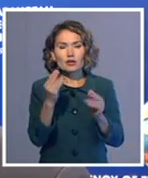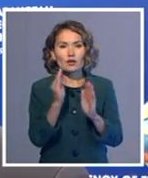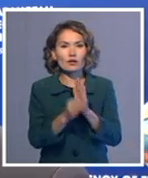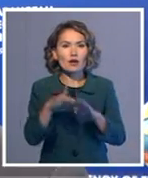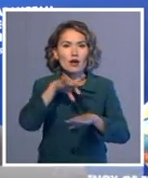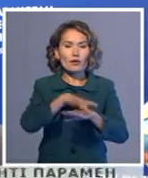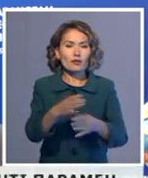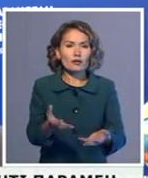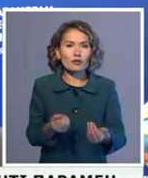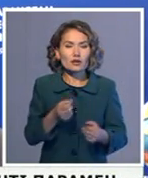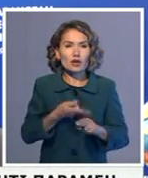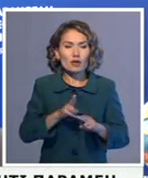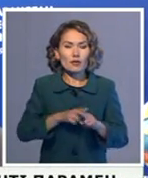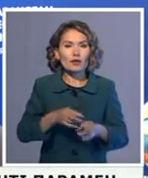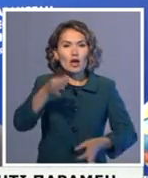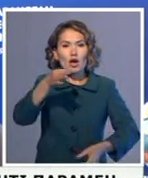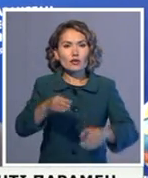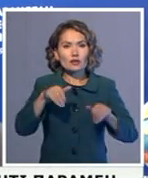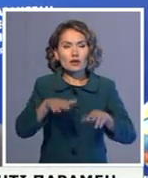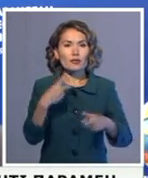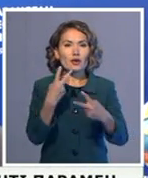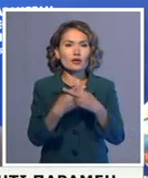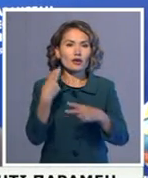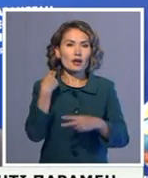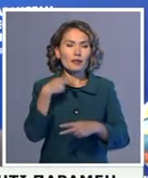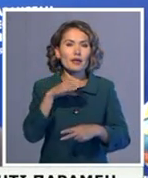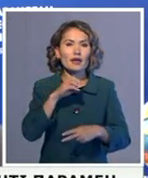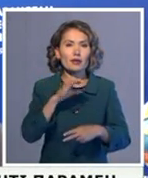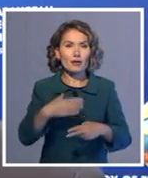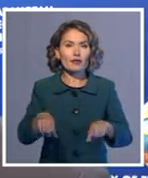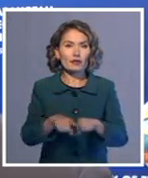тамызда Мырзақұлов пен Асылбеков сот санкциясымен қамауға, Егенбаев үй қамауына алынды.